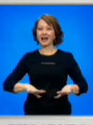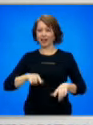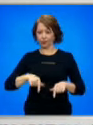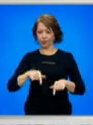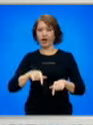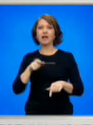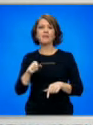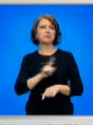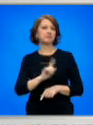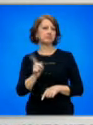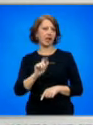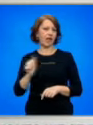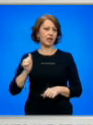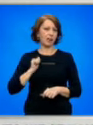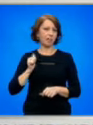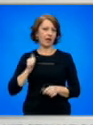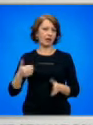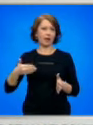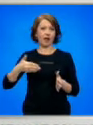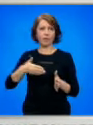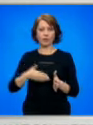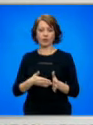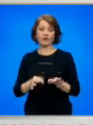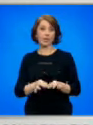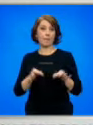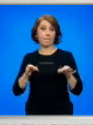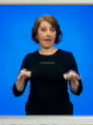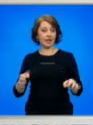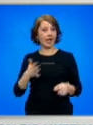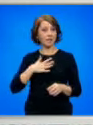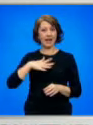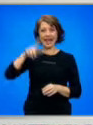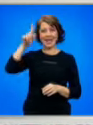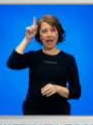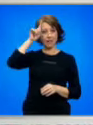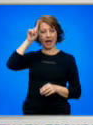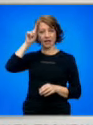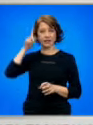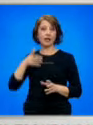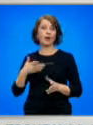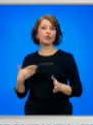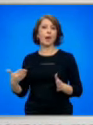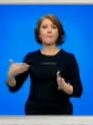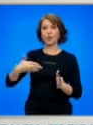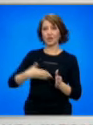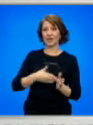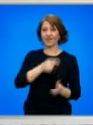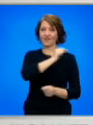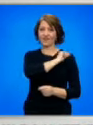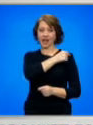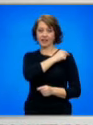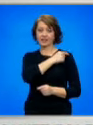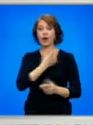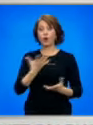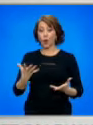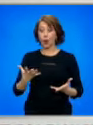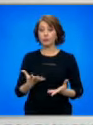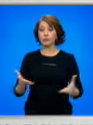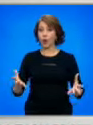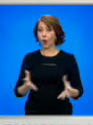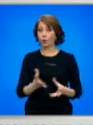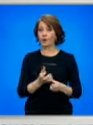никой не спазвал противоепидемичните мерки. Има ли германски изселници антиваксъри? Открили своя рай в Ахелой?